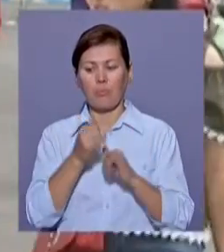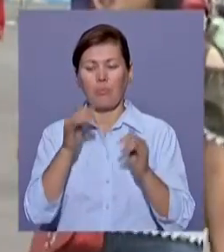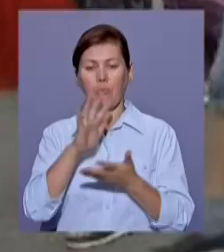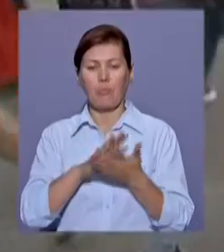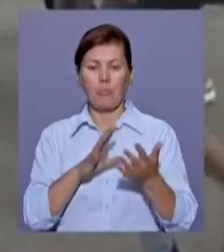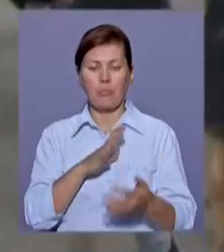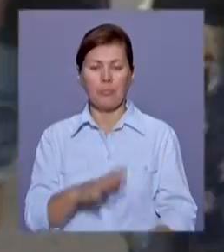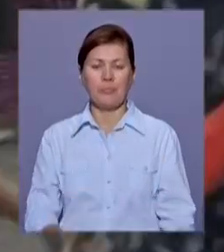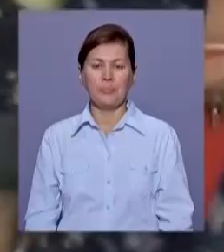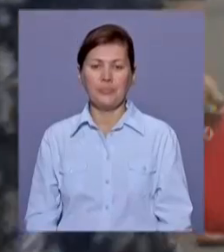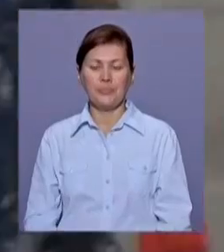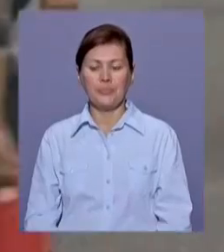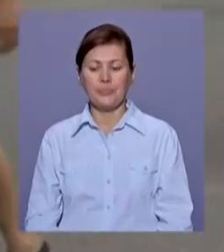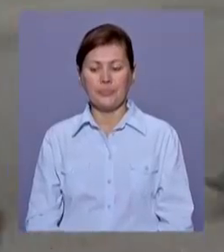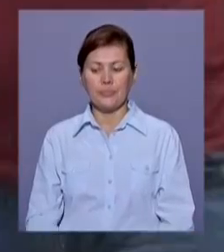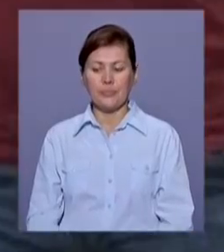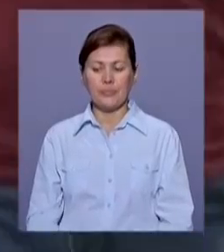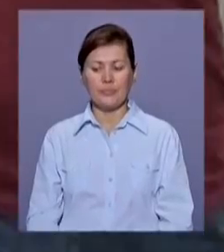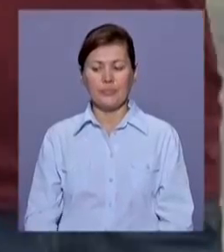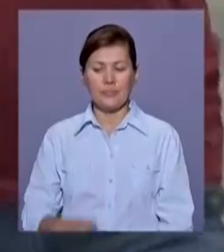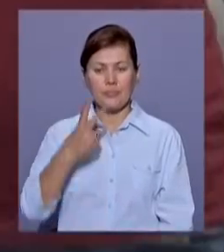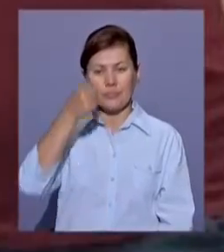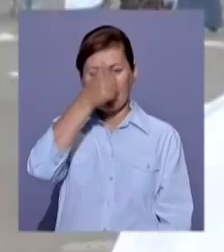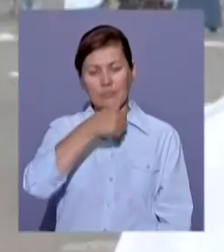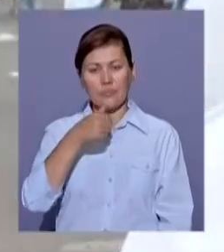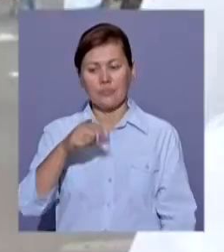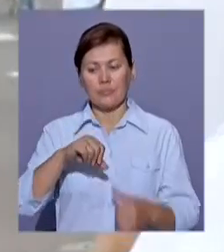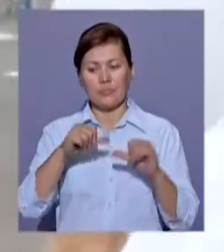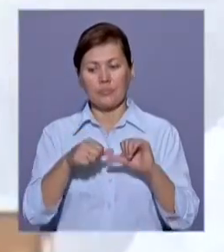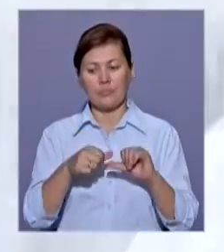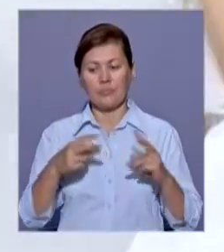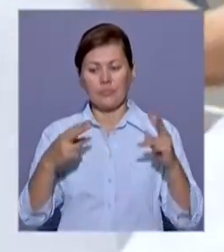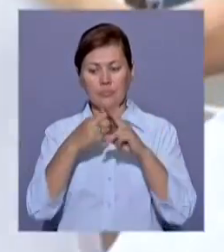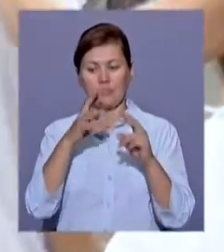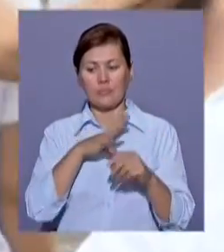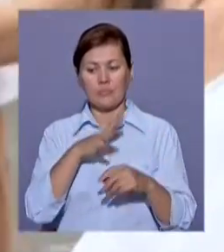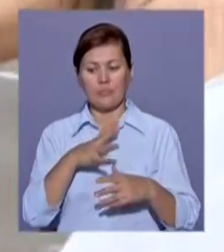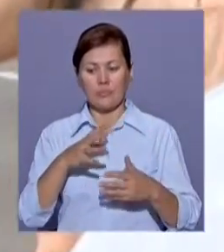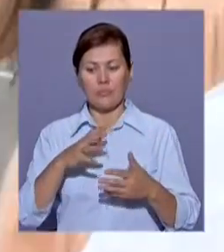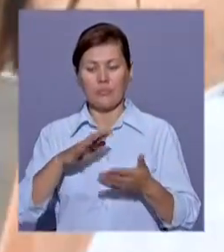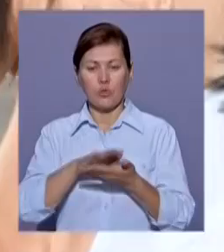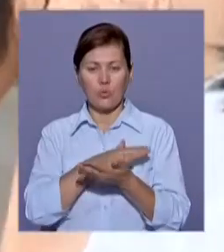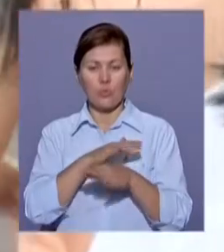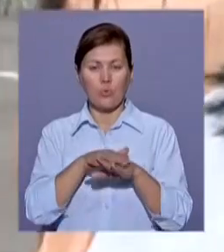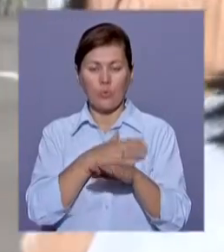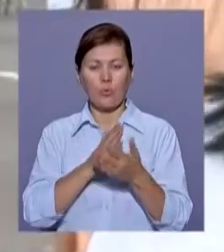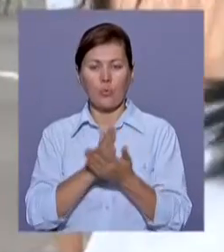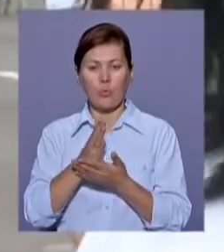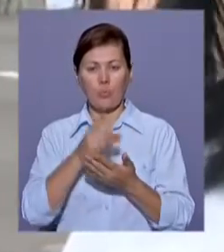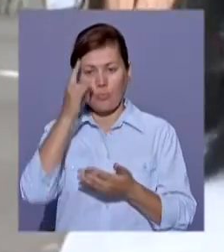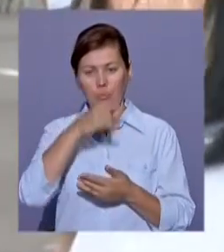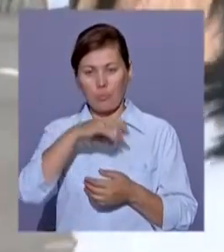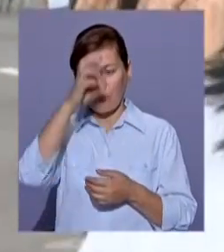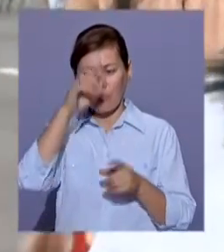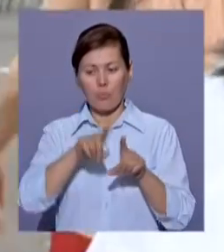қарай. Құттықтауым, 20 жылдыққа мәңгілік Астана болсын, өмір жасы ұзақ болсын. Біздің қазағымыз